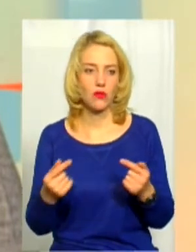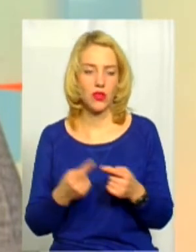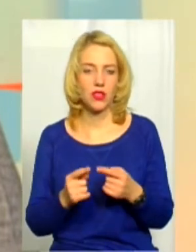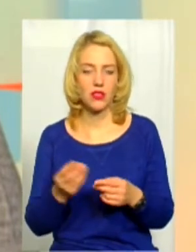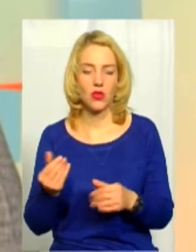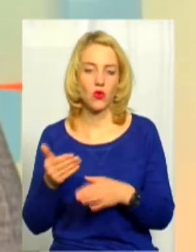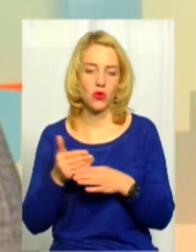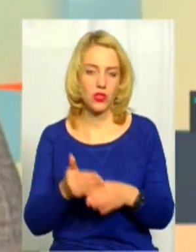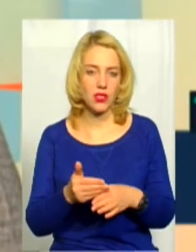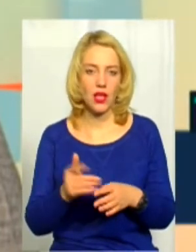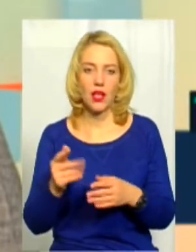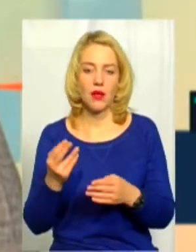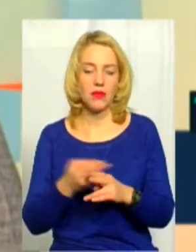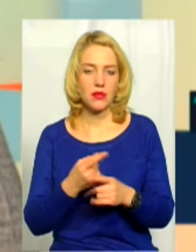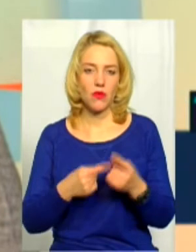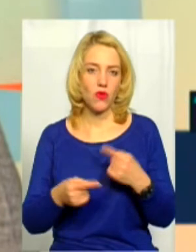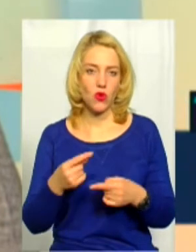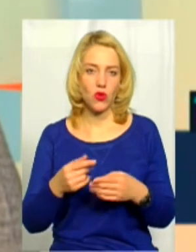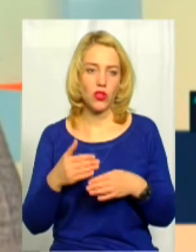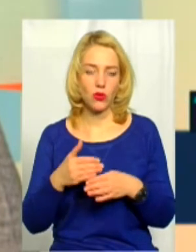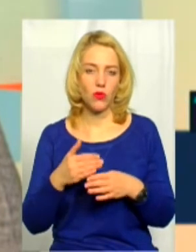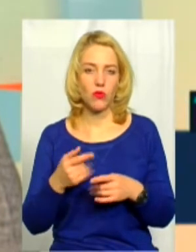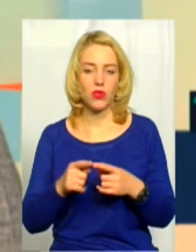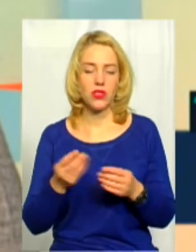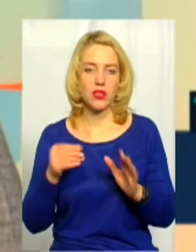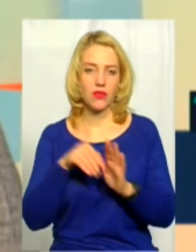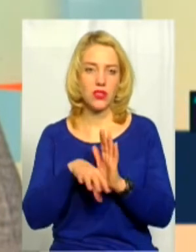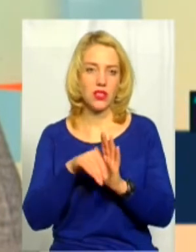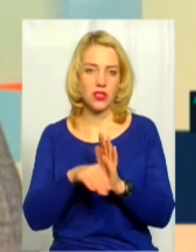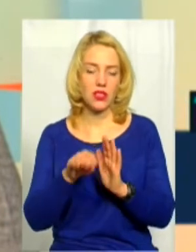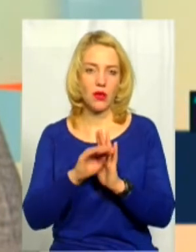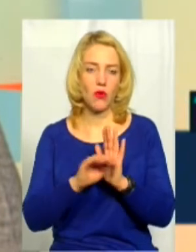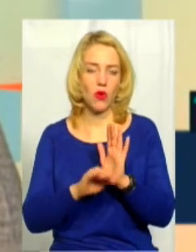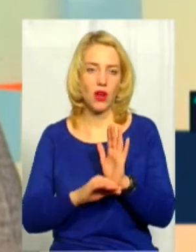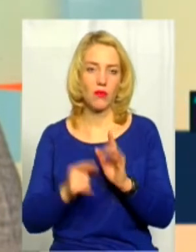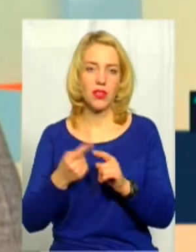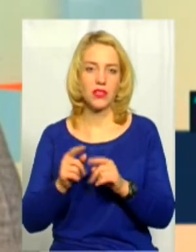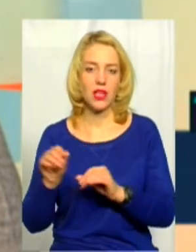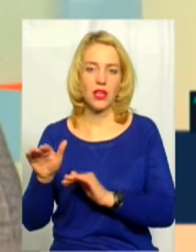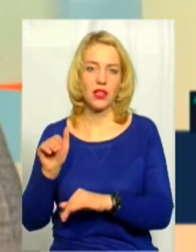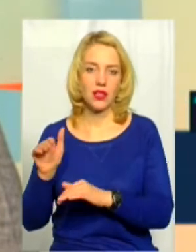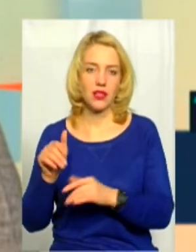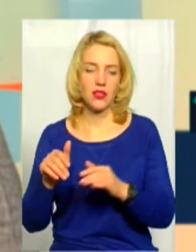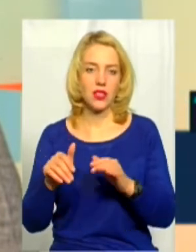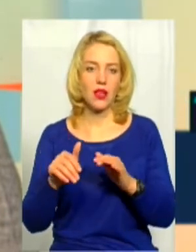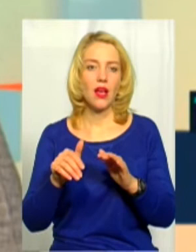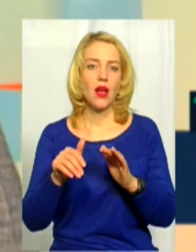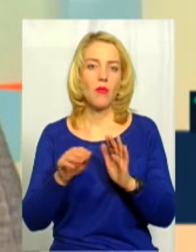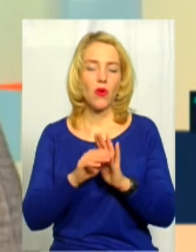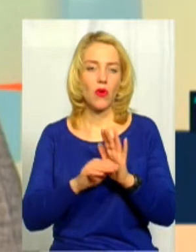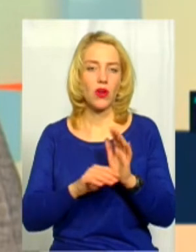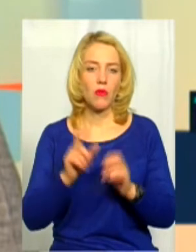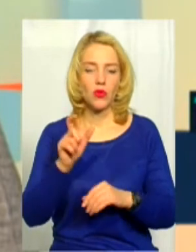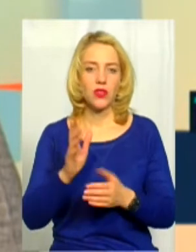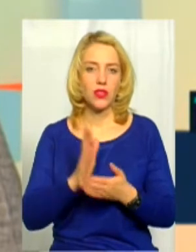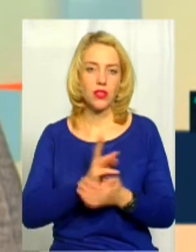безповоротна допомога, грант, про яку Олександр говорив. Це інвестиційні програми, це кредиторські програми. Тому в людини є